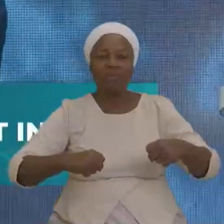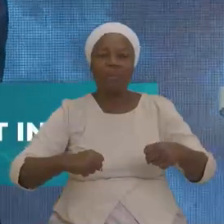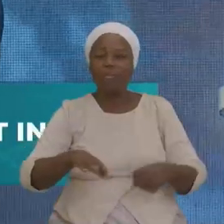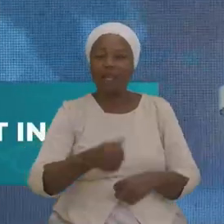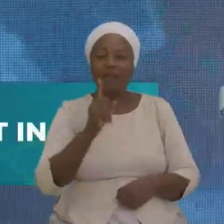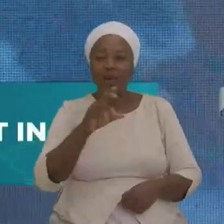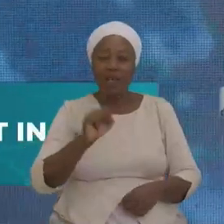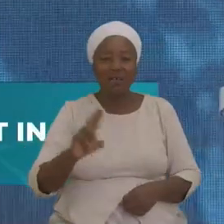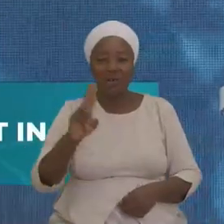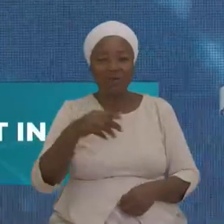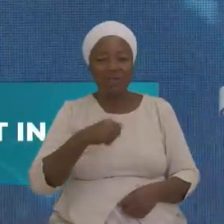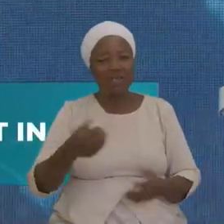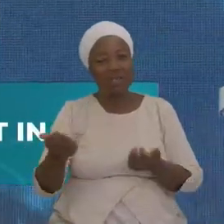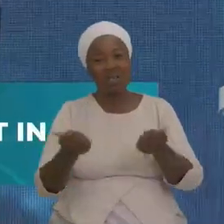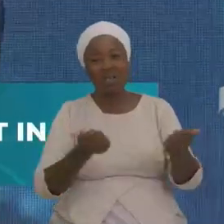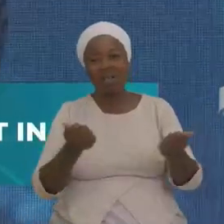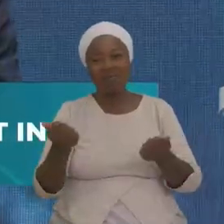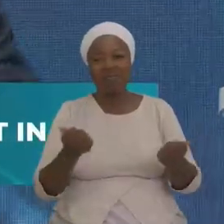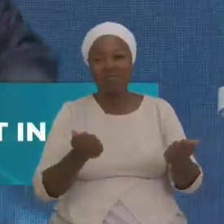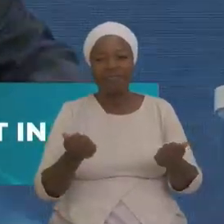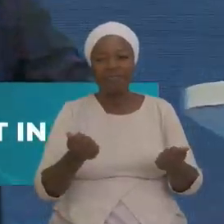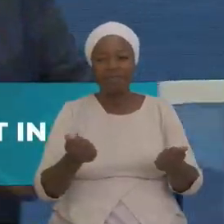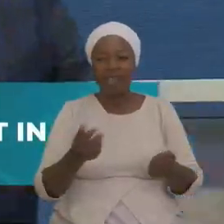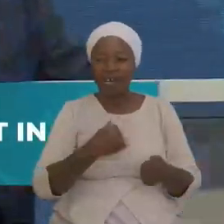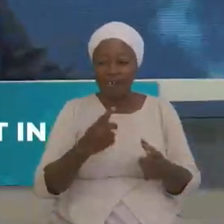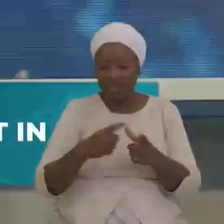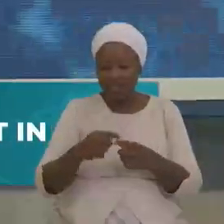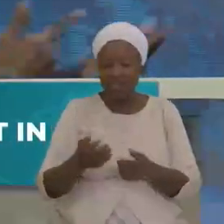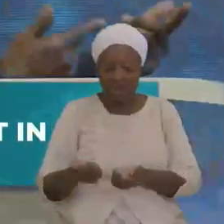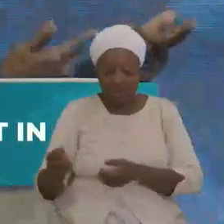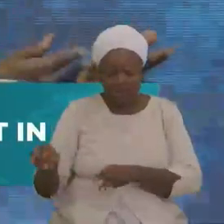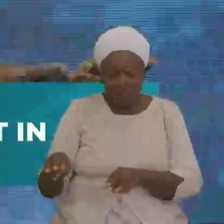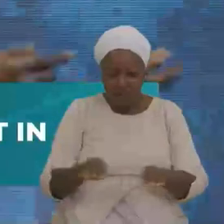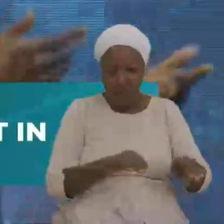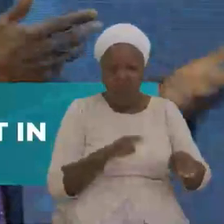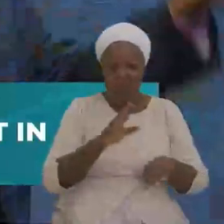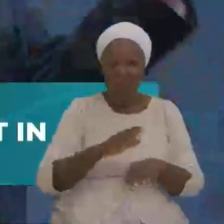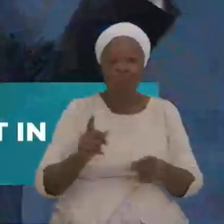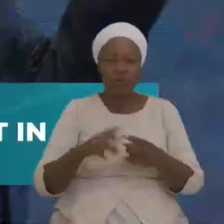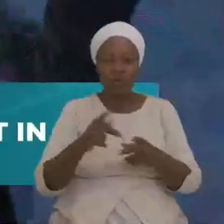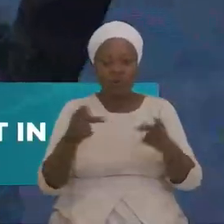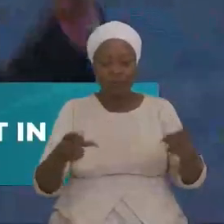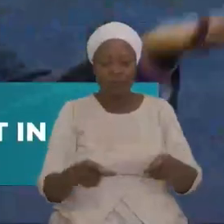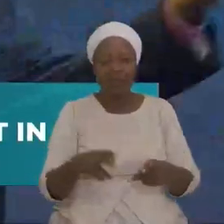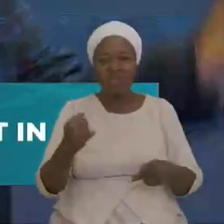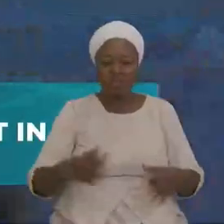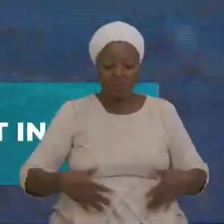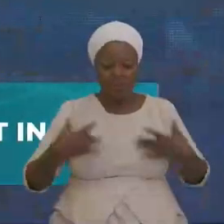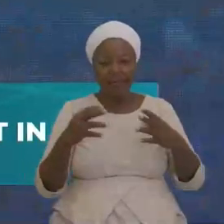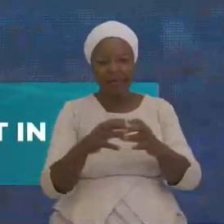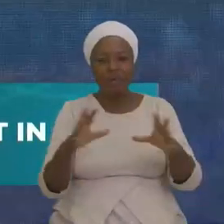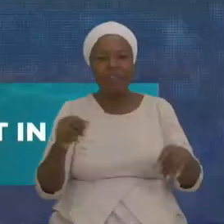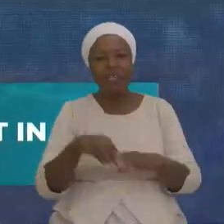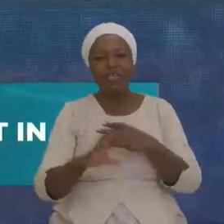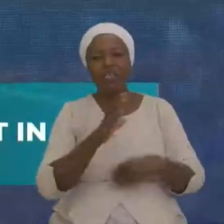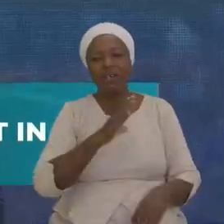moto ou bicyclette que d'autres peuvent utiliser. et il va à la destination de